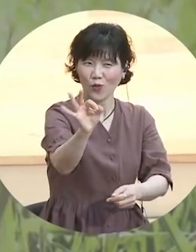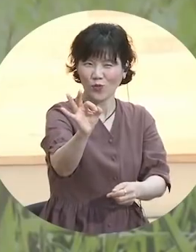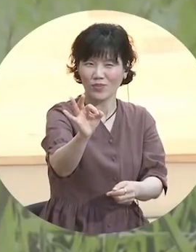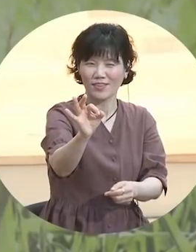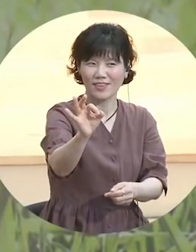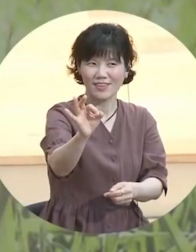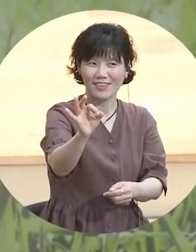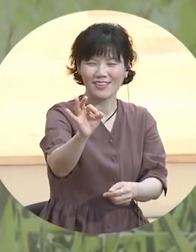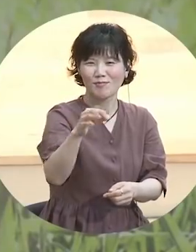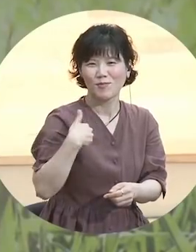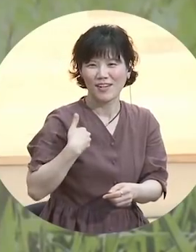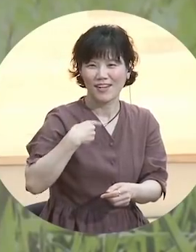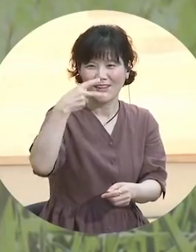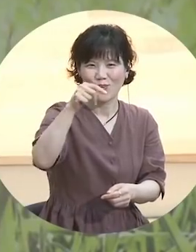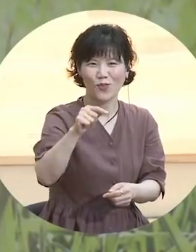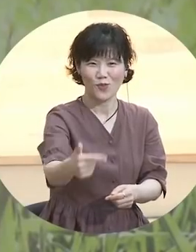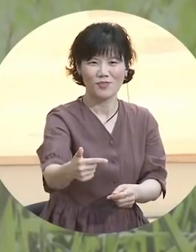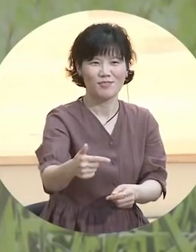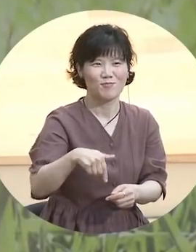돈.